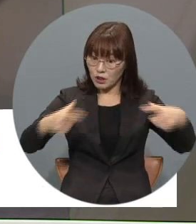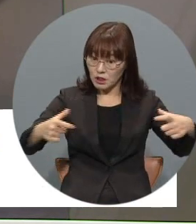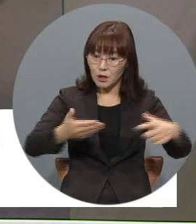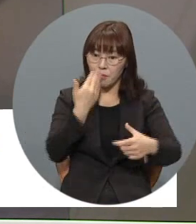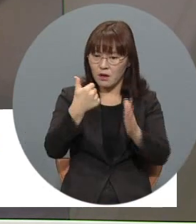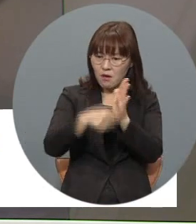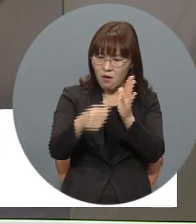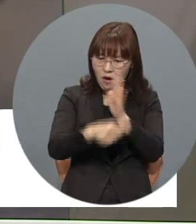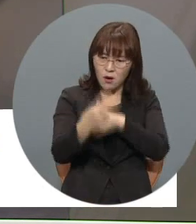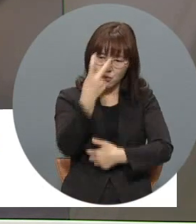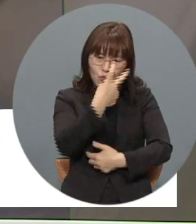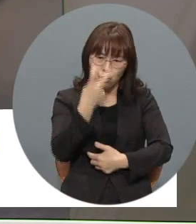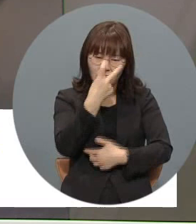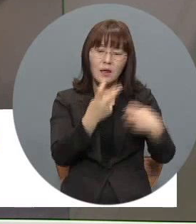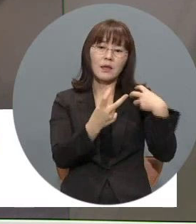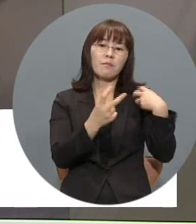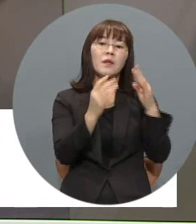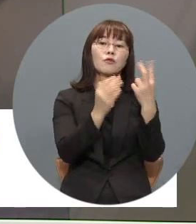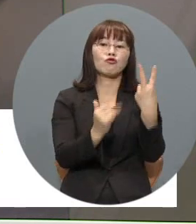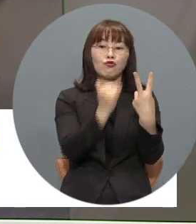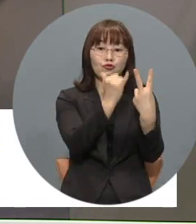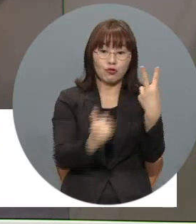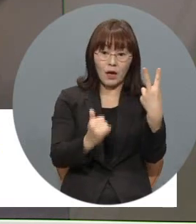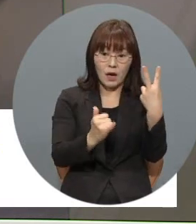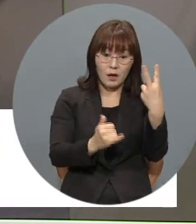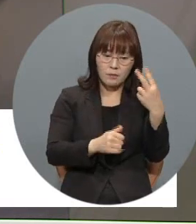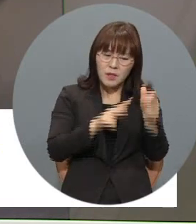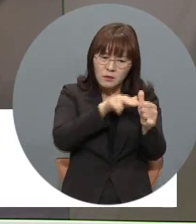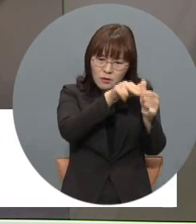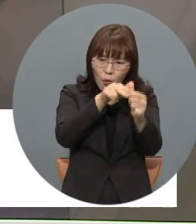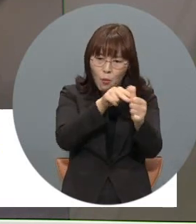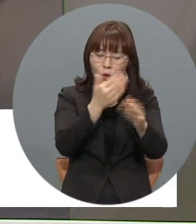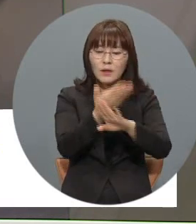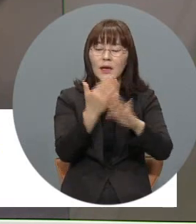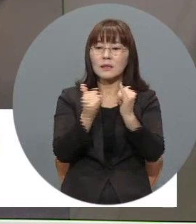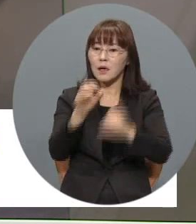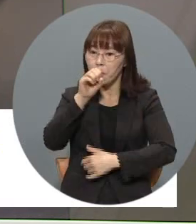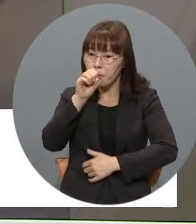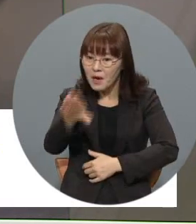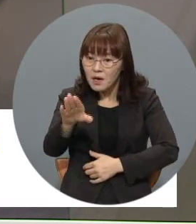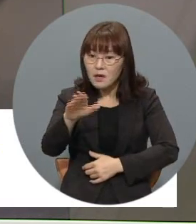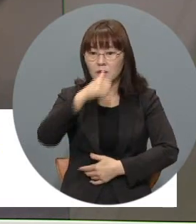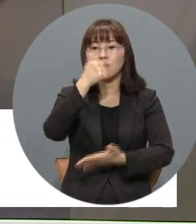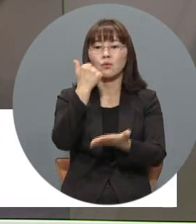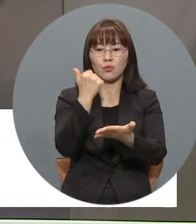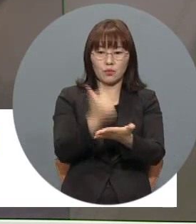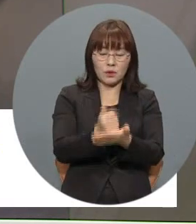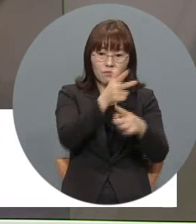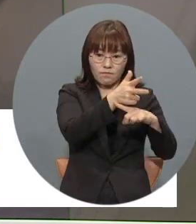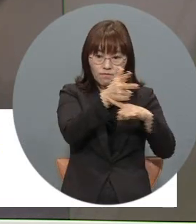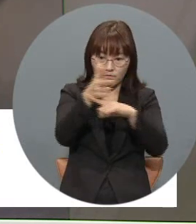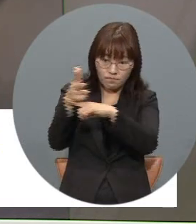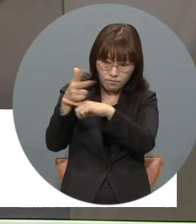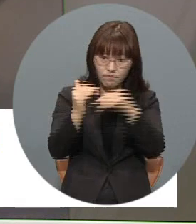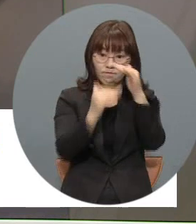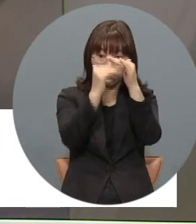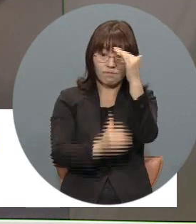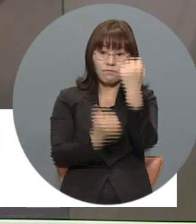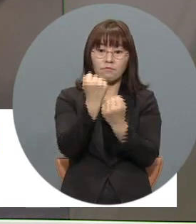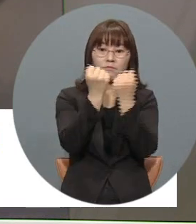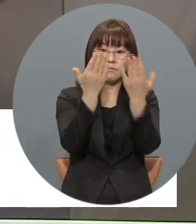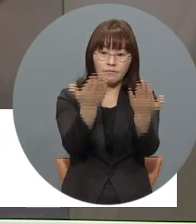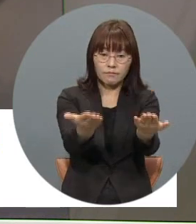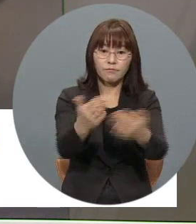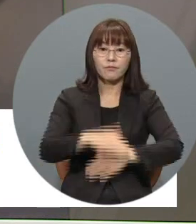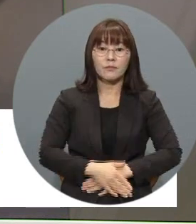라인에 있는 간부들인데 수사 정보를 다른 사람에게 전달한 혐의를 받고 있습니다. 취재기자 연결해 자세한 소식 알아보겠습니다.